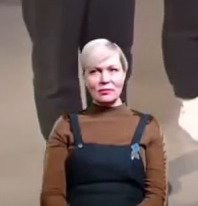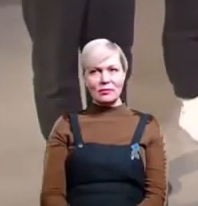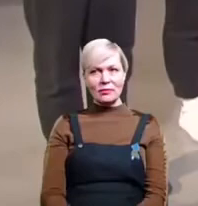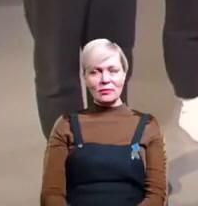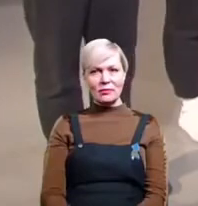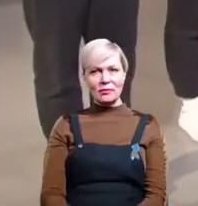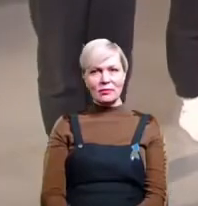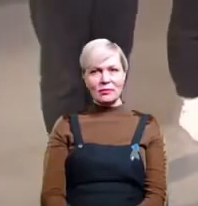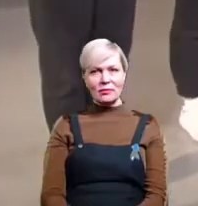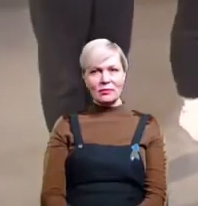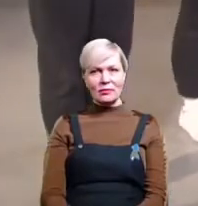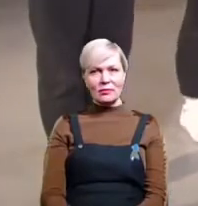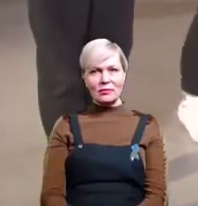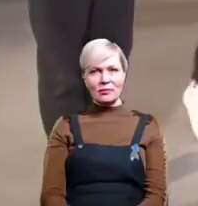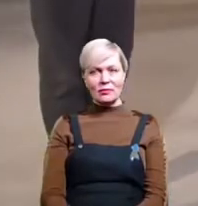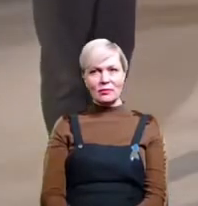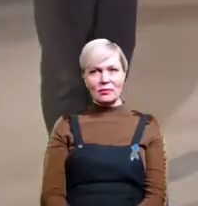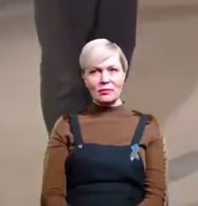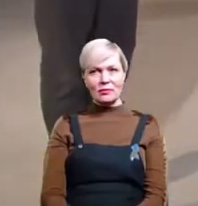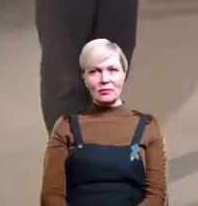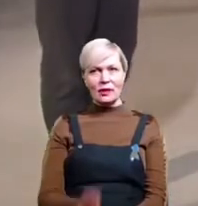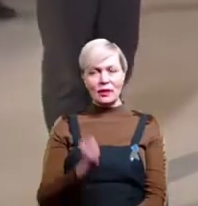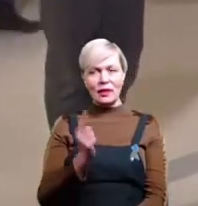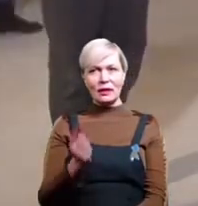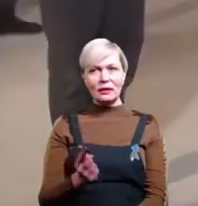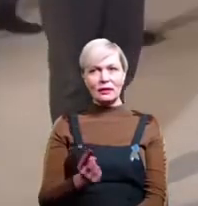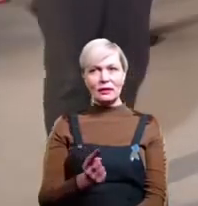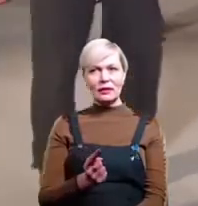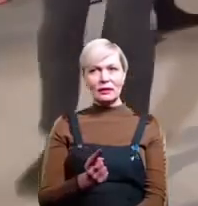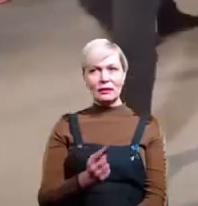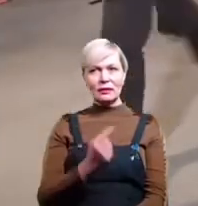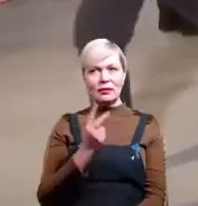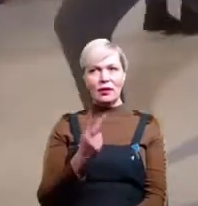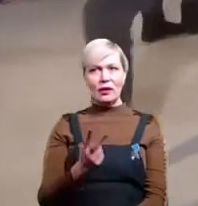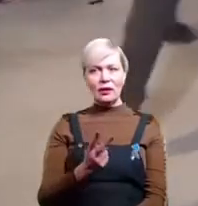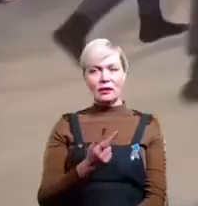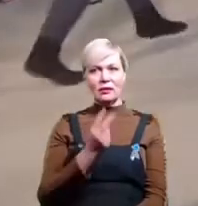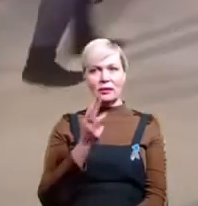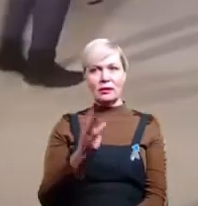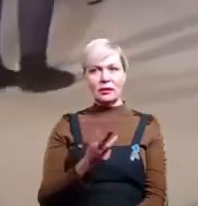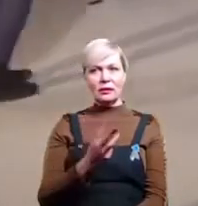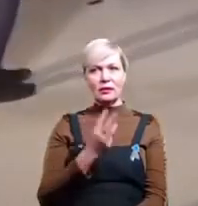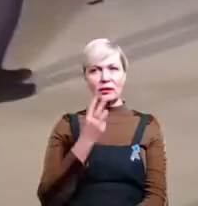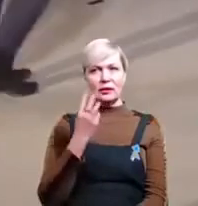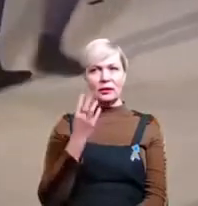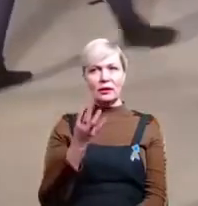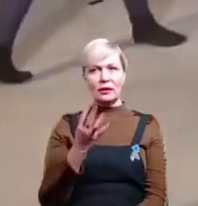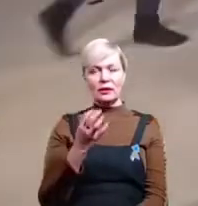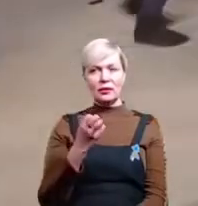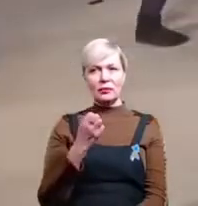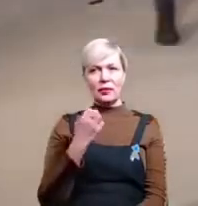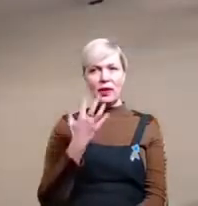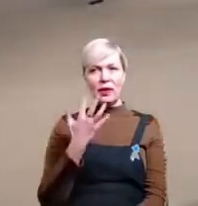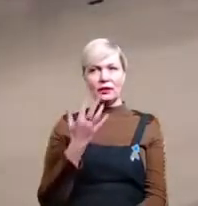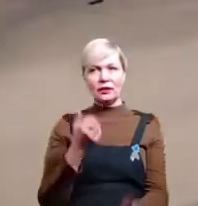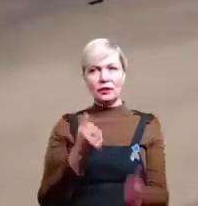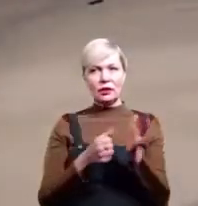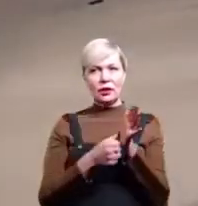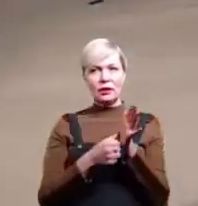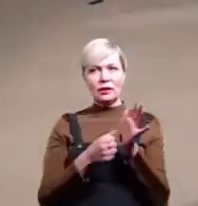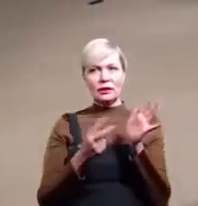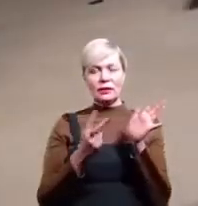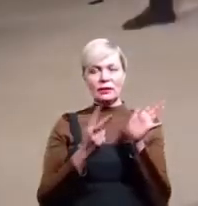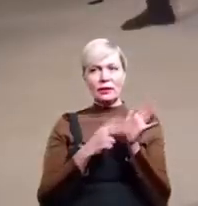Пять, шесть, семь. И раз, два, три, четыре, пять,